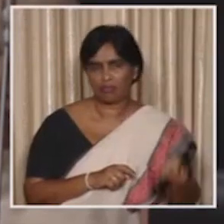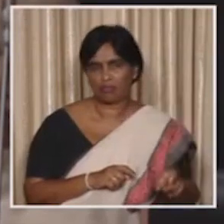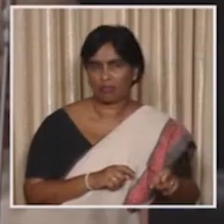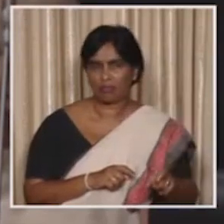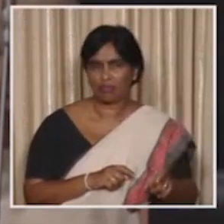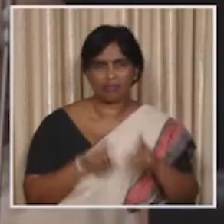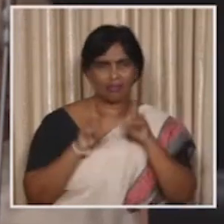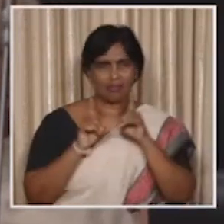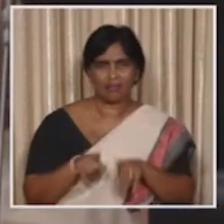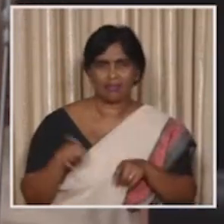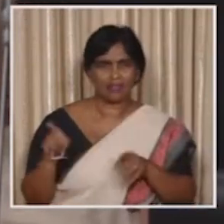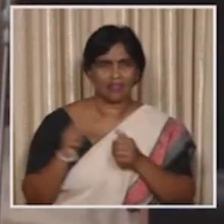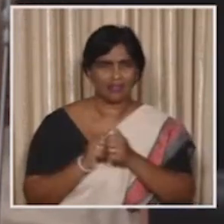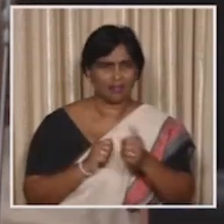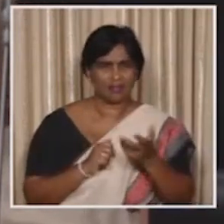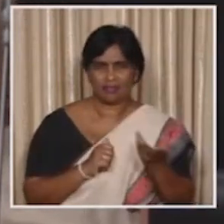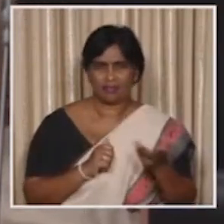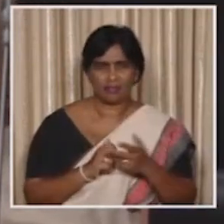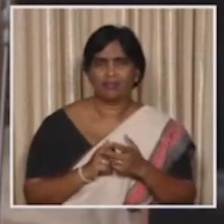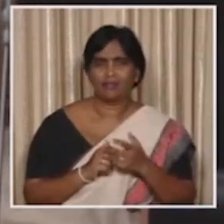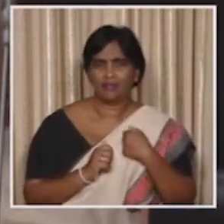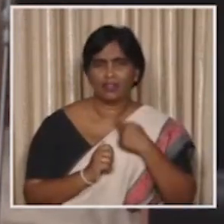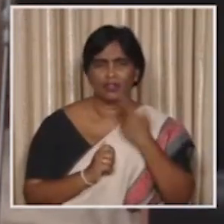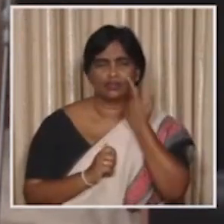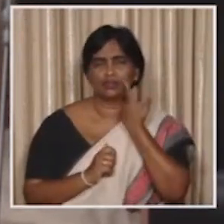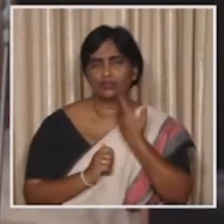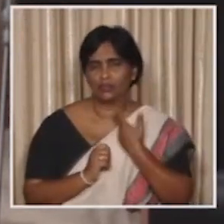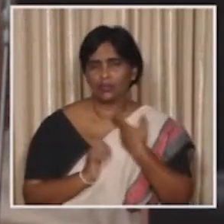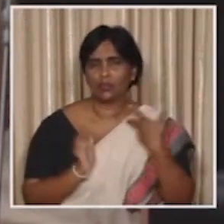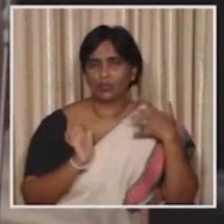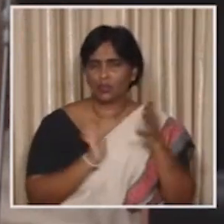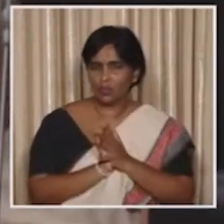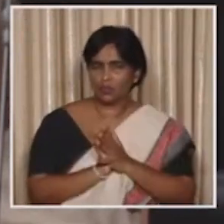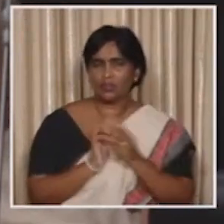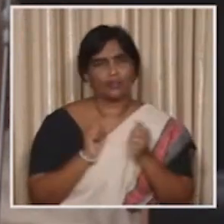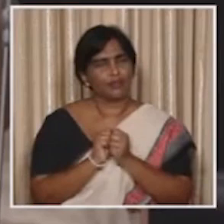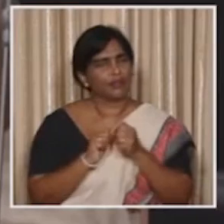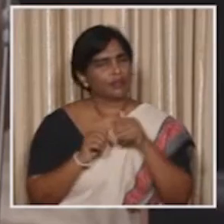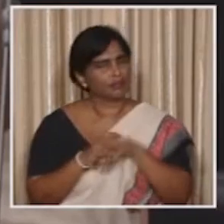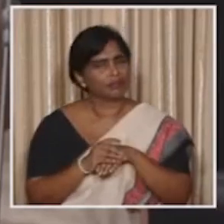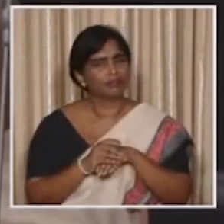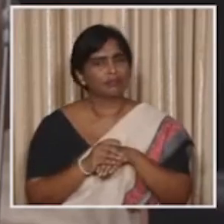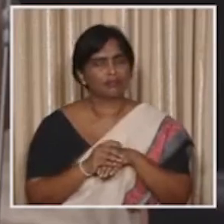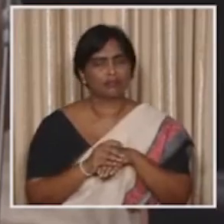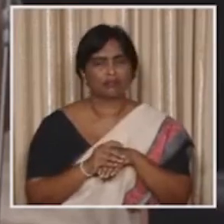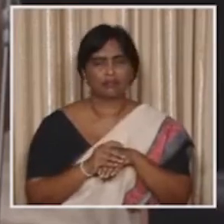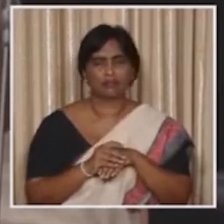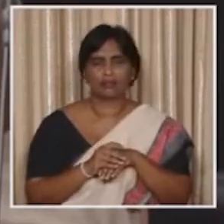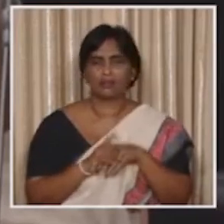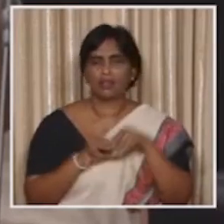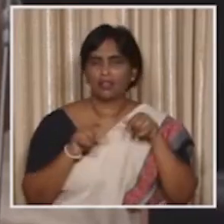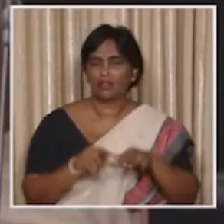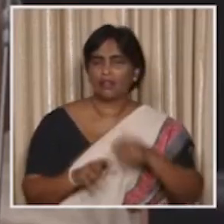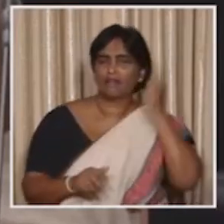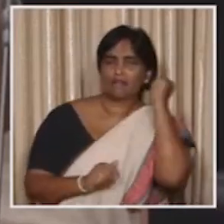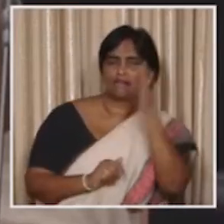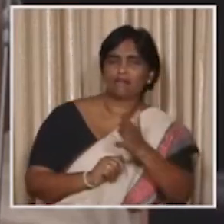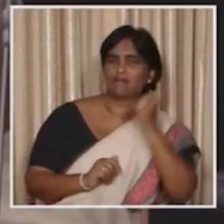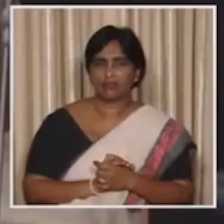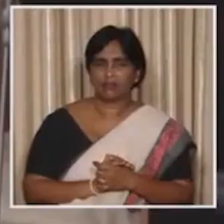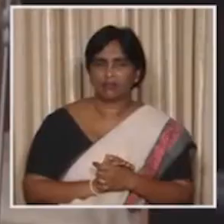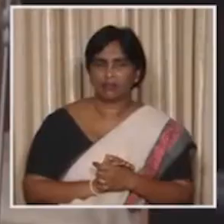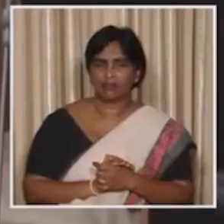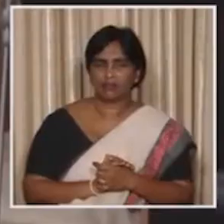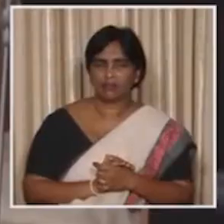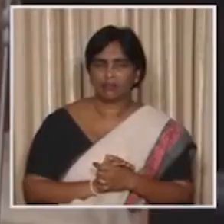මේ වට කරන්න යනවා කියලා. ඒකයි මං කනගාටුනේ. අපි එක්ක ඉඳලා අපිට වැඩ කරලා දෙපැත්තෙම අපේ මේ හරි දැන් අපි ගහන මේ මිනිහටයි යාගේ